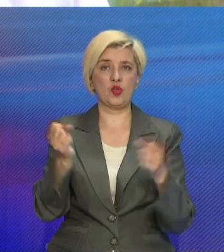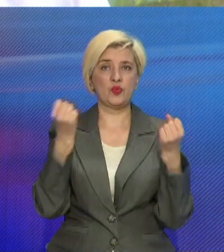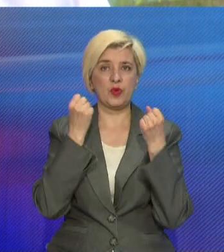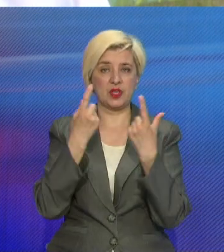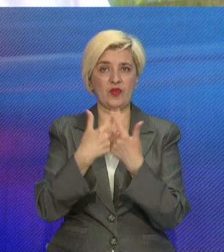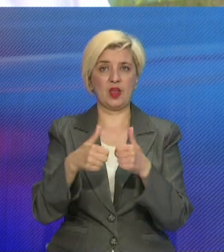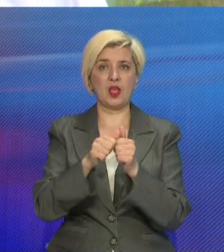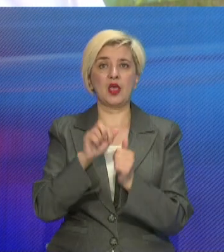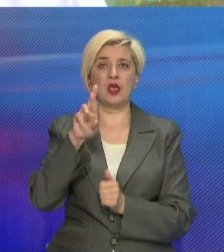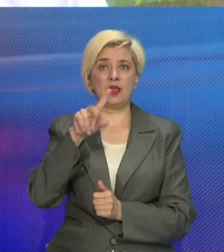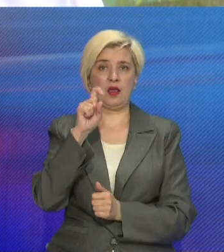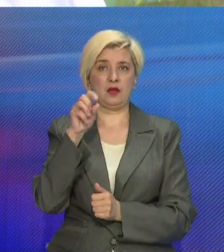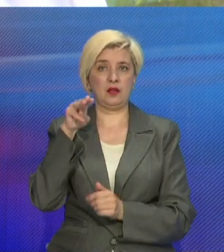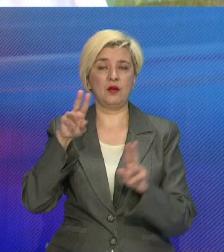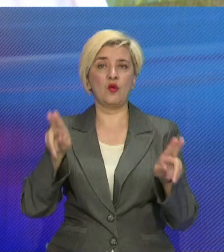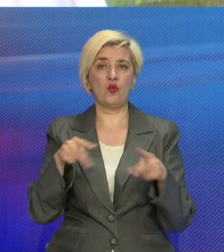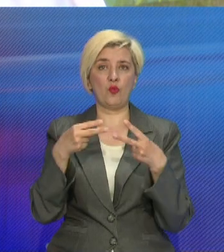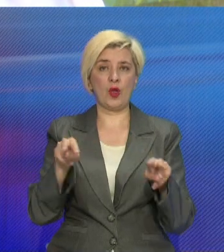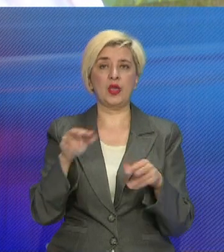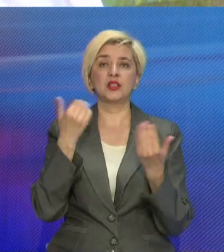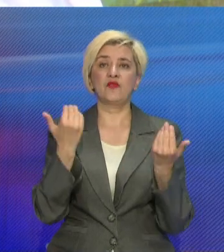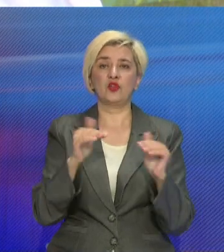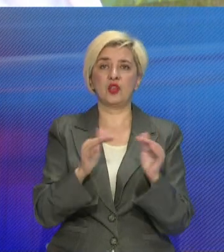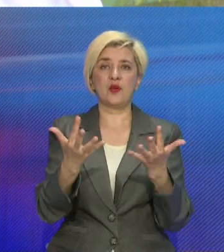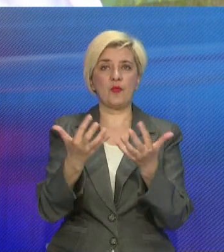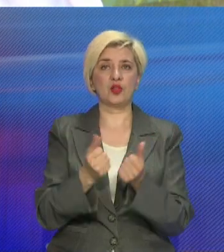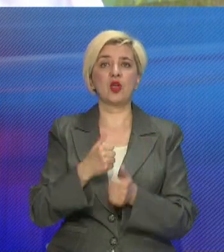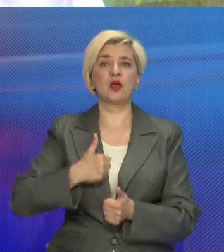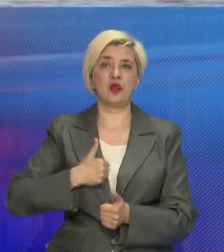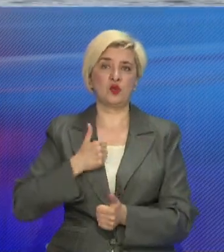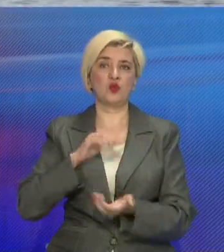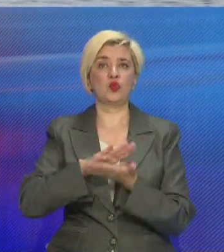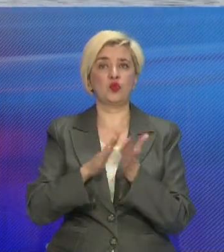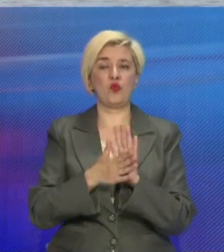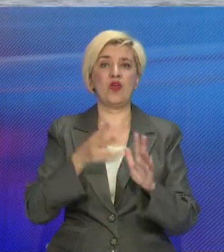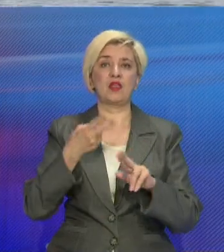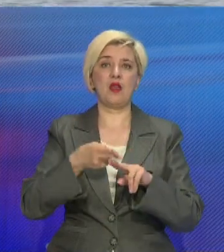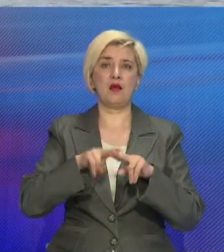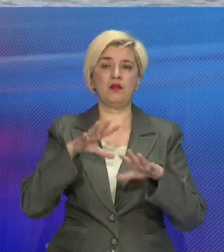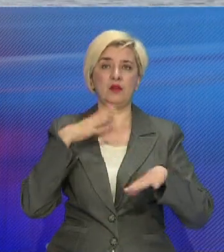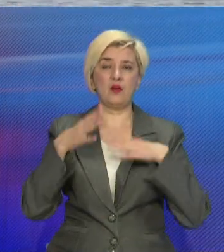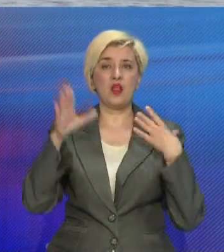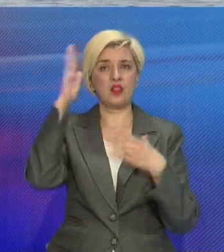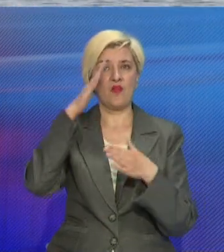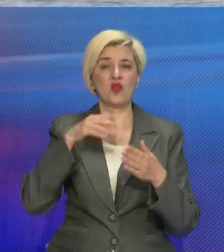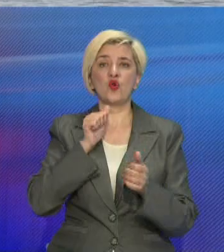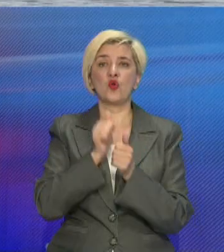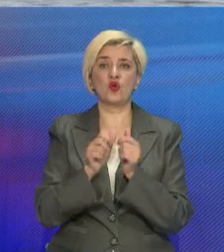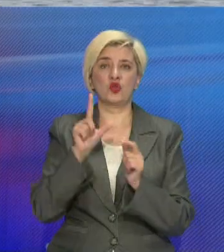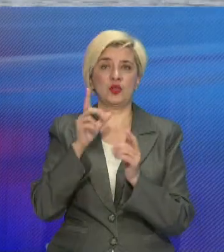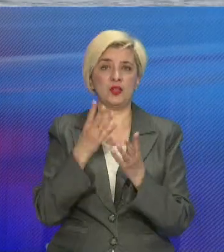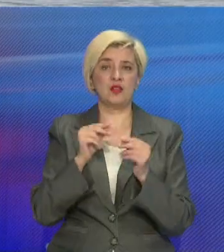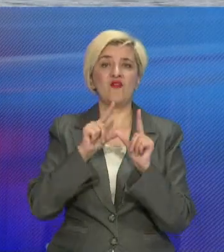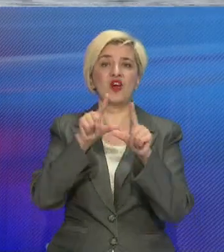сооружений яхт-клуба. И сегодня дети как бы получили достойные условия для тренировок. На водную гладь каждый день выходили десятки